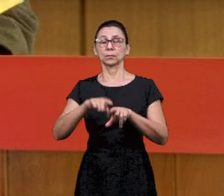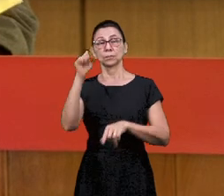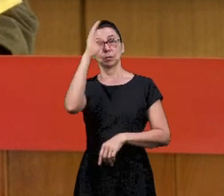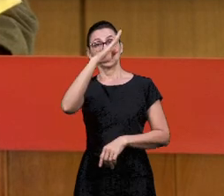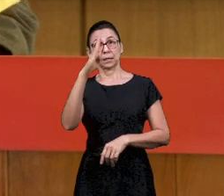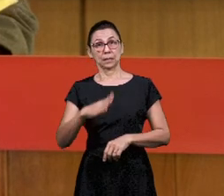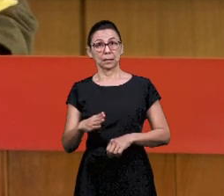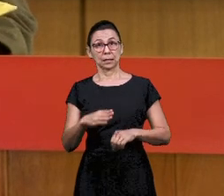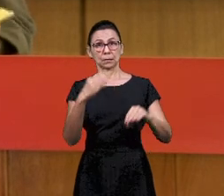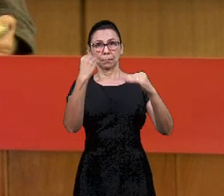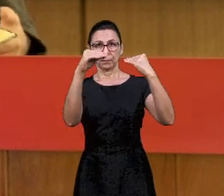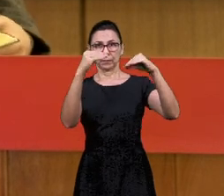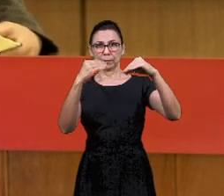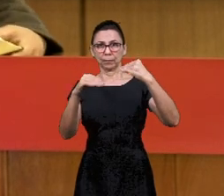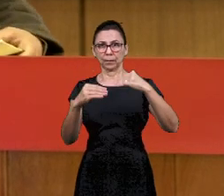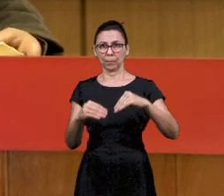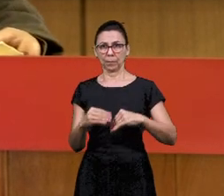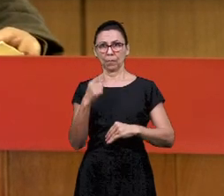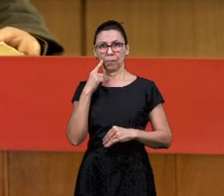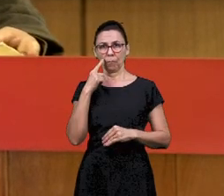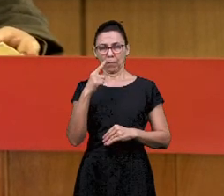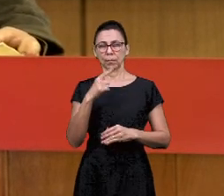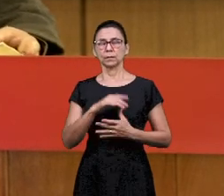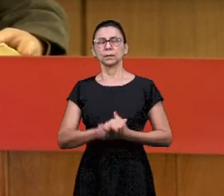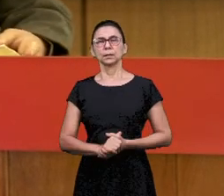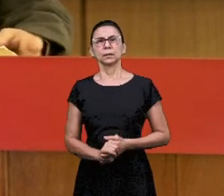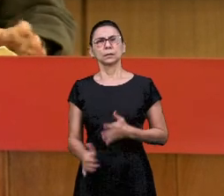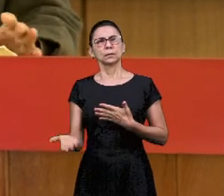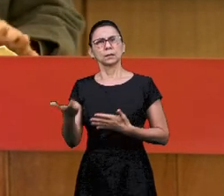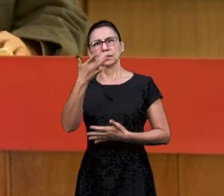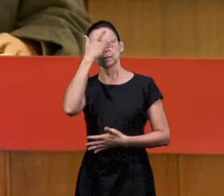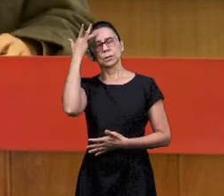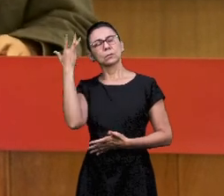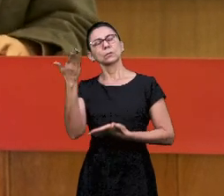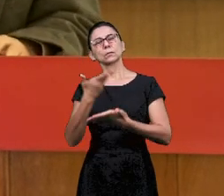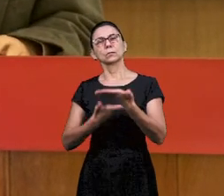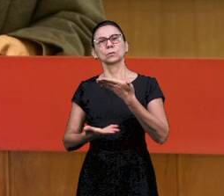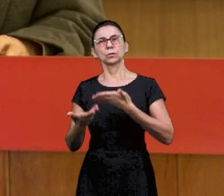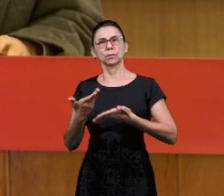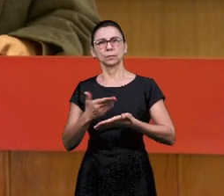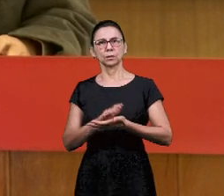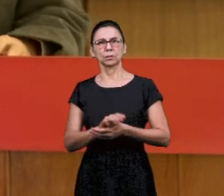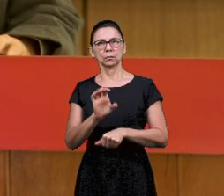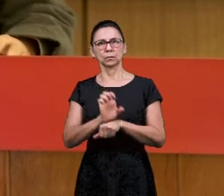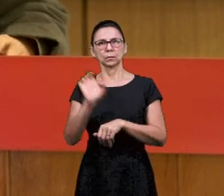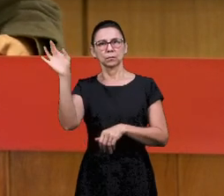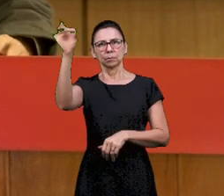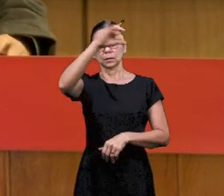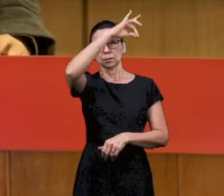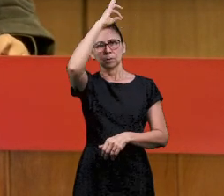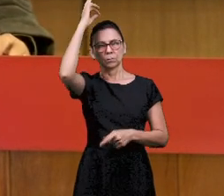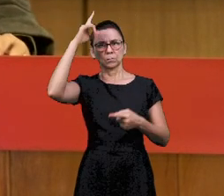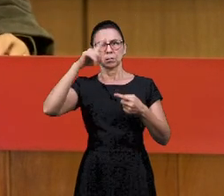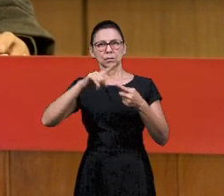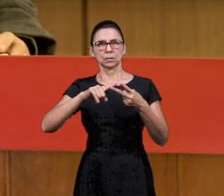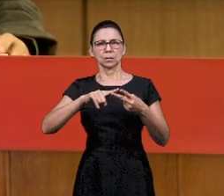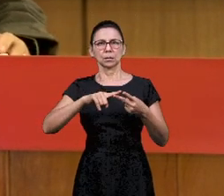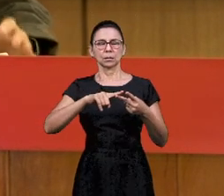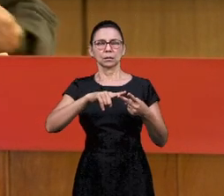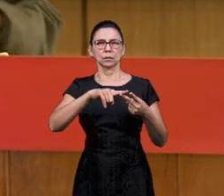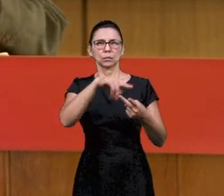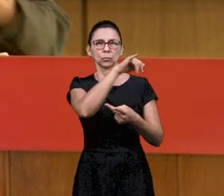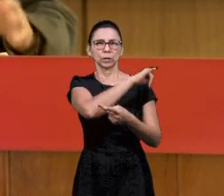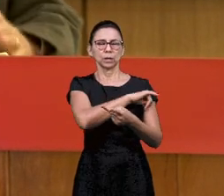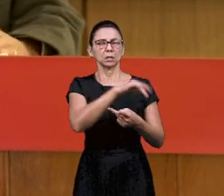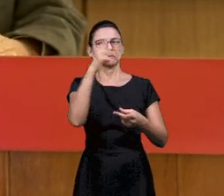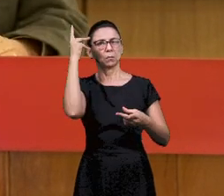tout cela pour nos frères et sœurs dans notre bulletin hebdomadaire. Toutes les collaborations qui étaient envoyées dans l'État du Espírito Santo, Rio de Janeiro,